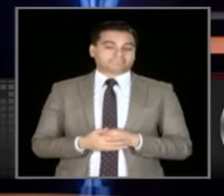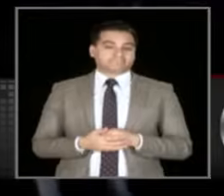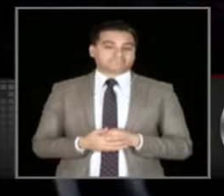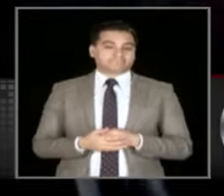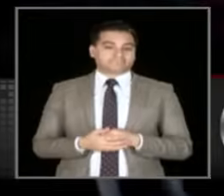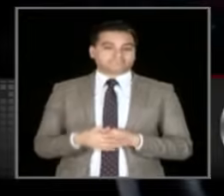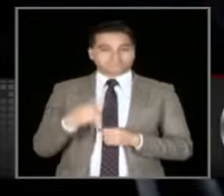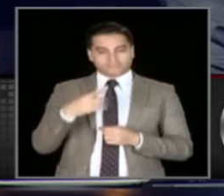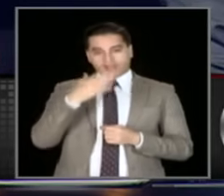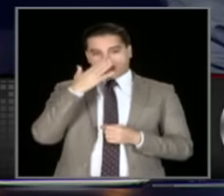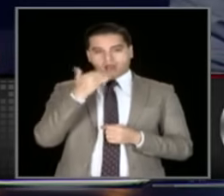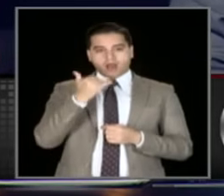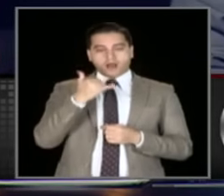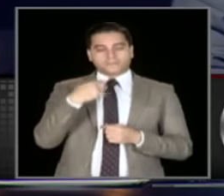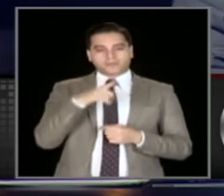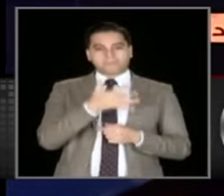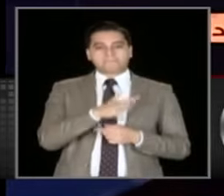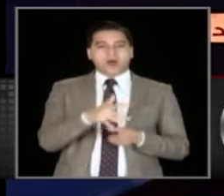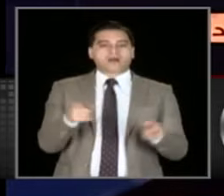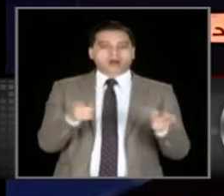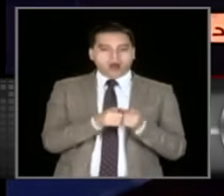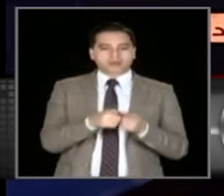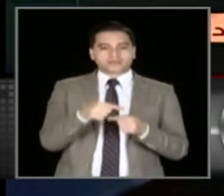على طول خليج العقبة. إجابة صحيحة.